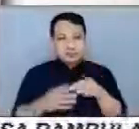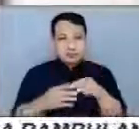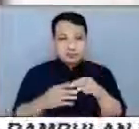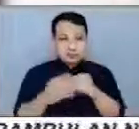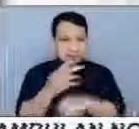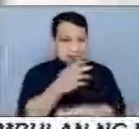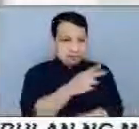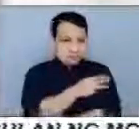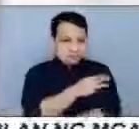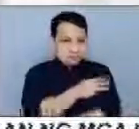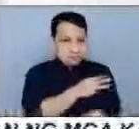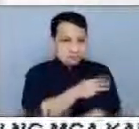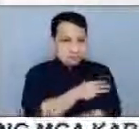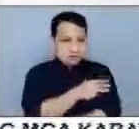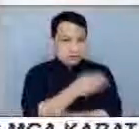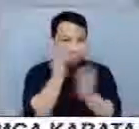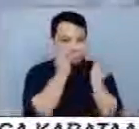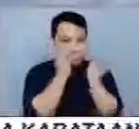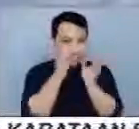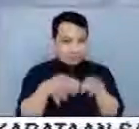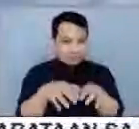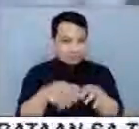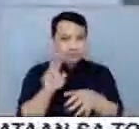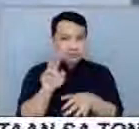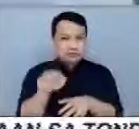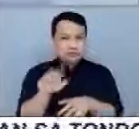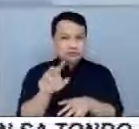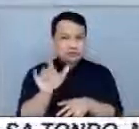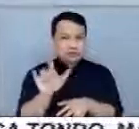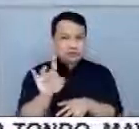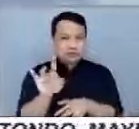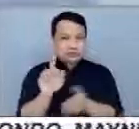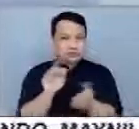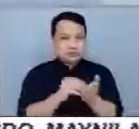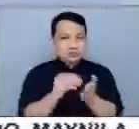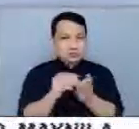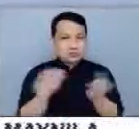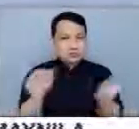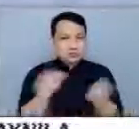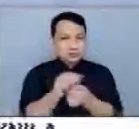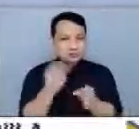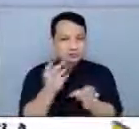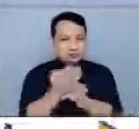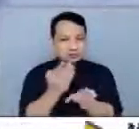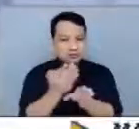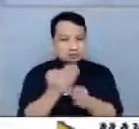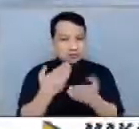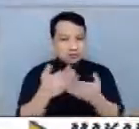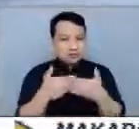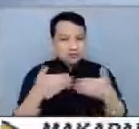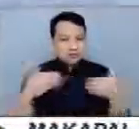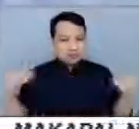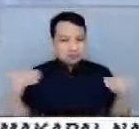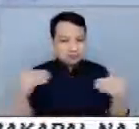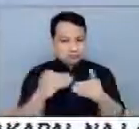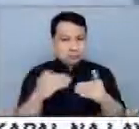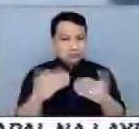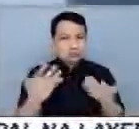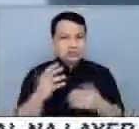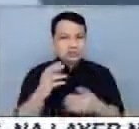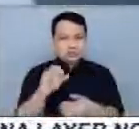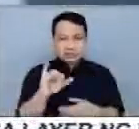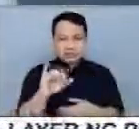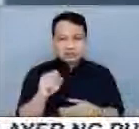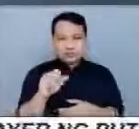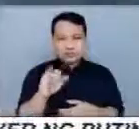pesos na halaga ng hinihinalang shabu. Dahil sa tip mula sa isang confidential informant, isang drug personality ang nadakip sa anti-illegal